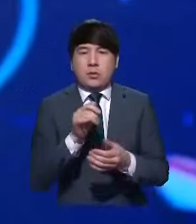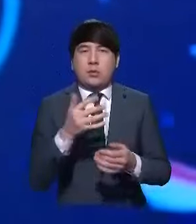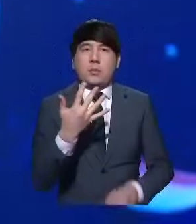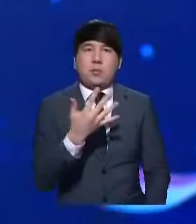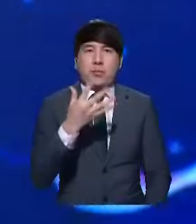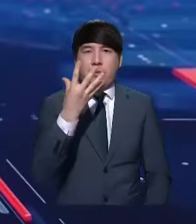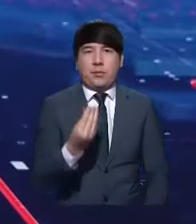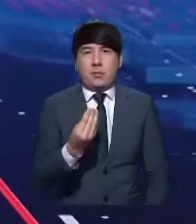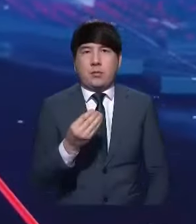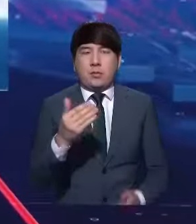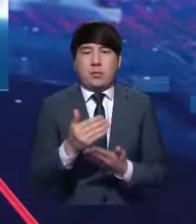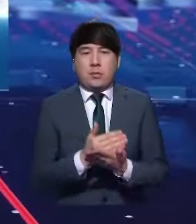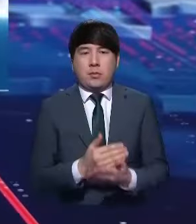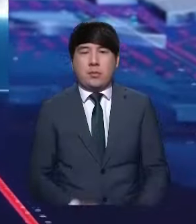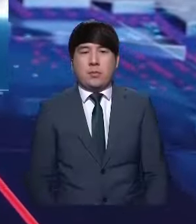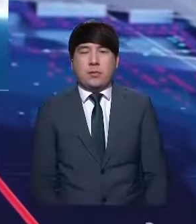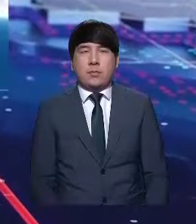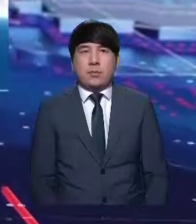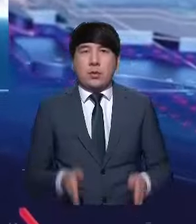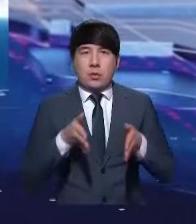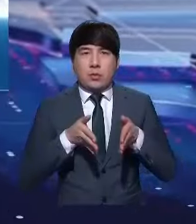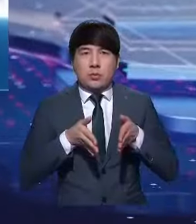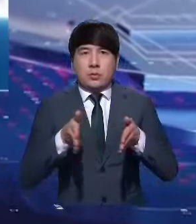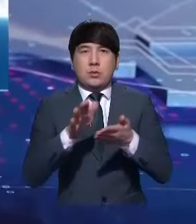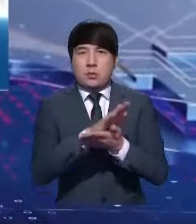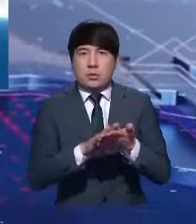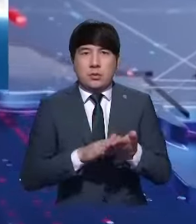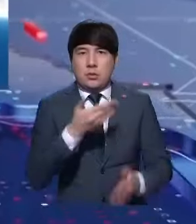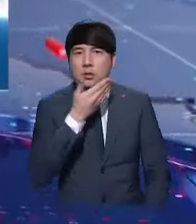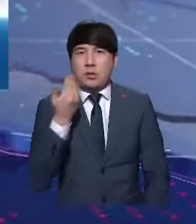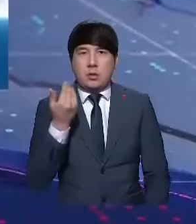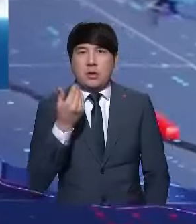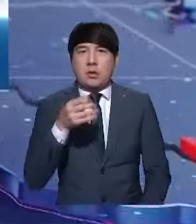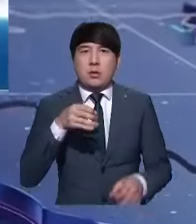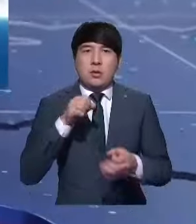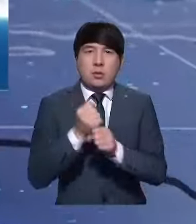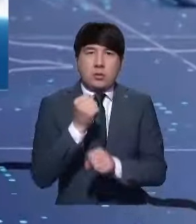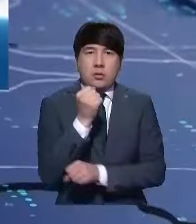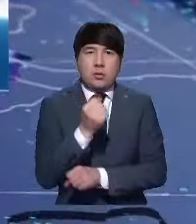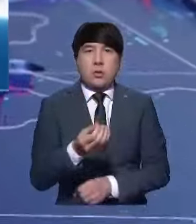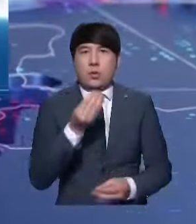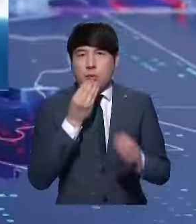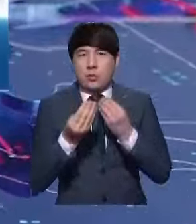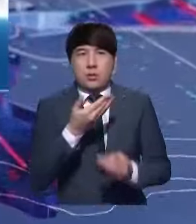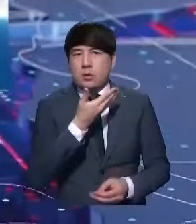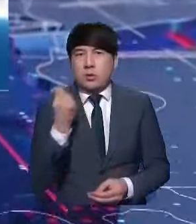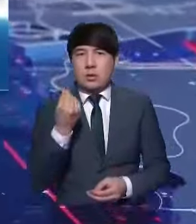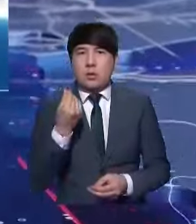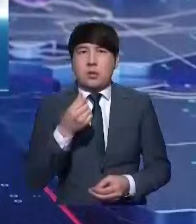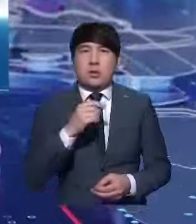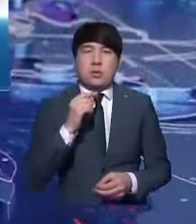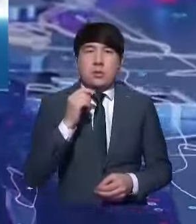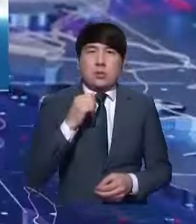болған. Жол тазаланбаған, техникалар жоқ, қазақта жолдың тамақ жоқ, мына жерде қиналып отырмыз. Солярымыз да бітіп